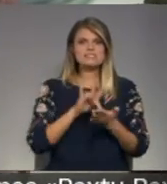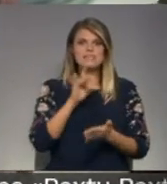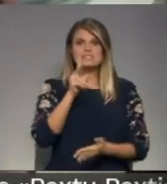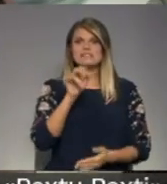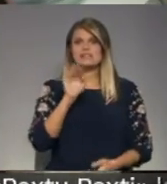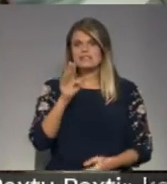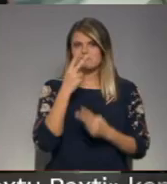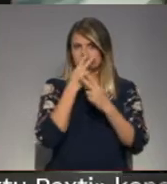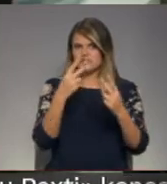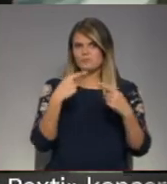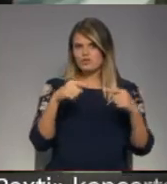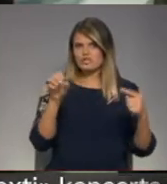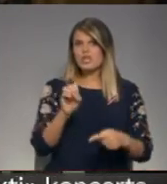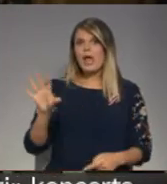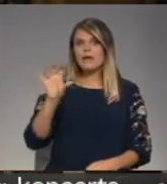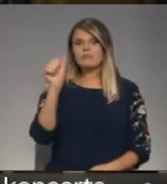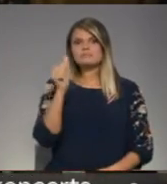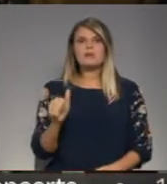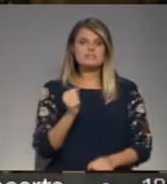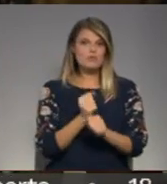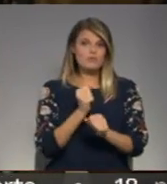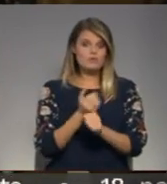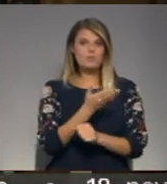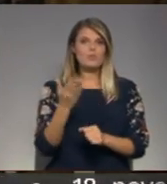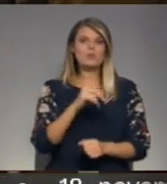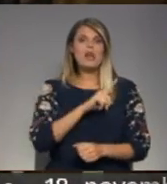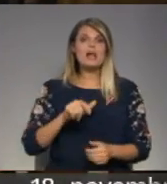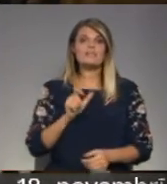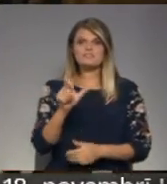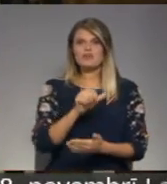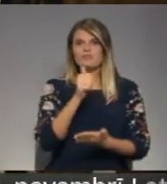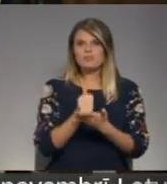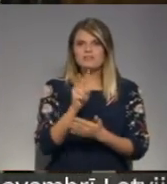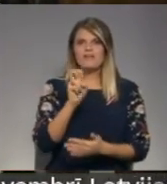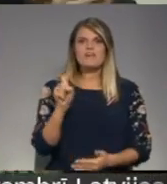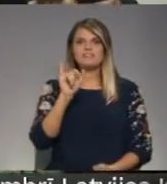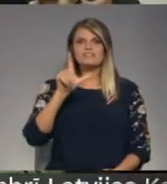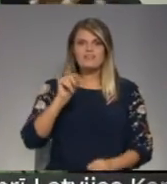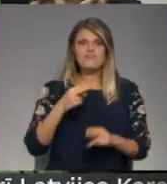valstu mākslinieku darbi, kur Latvijas vārdu pārstāv Eva Vasiļeva un Viktors Timofejevs.